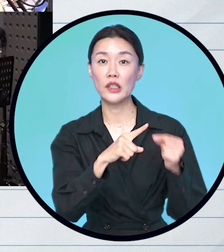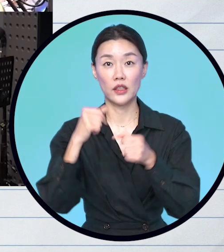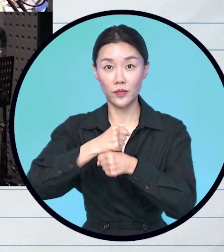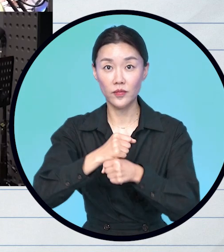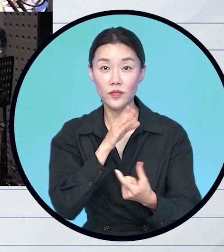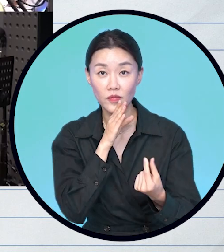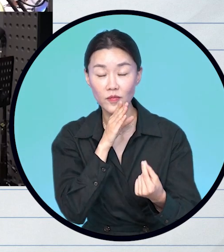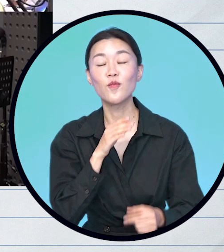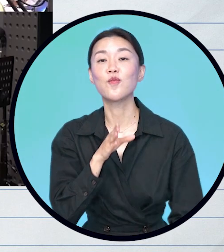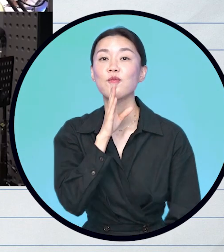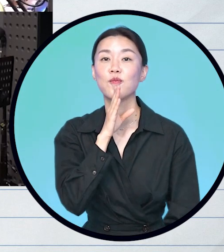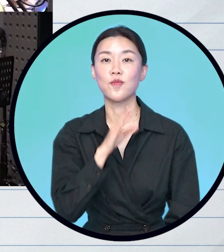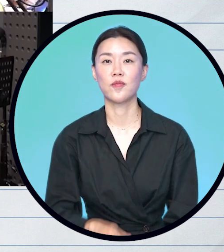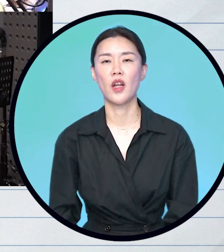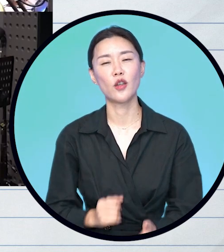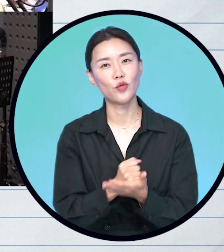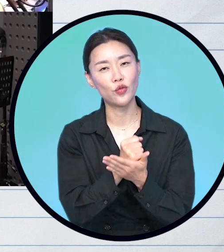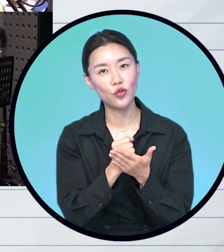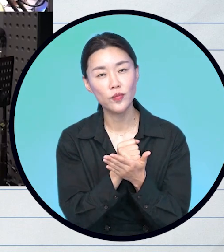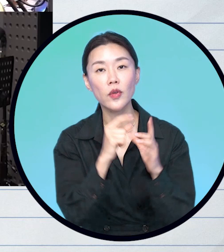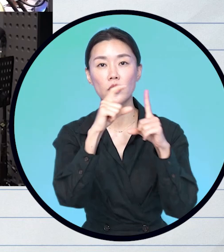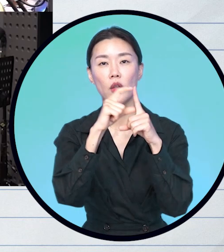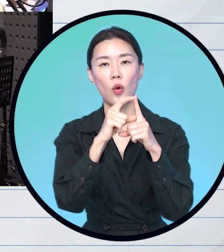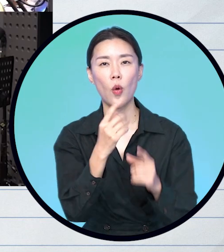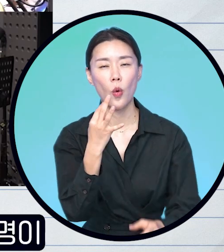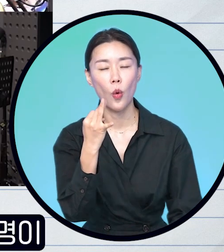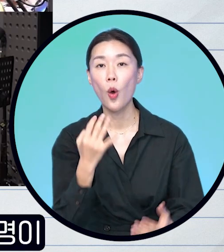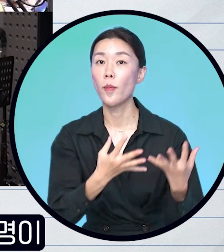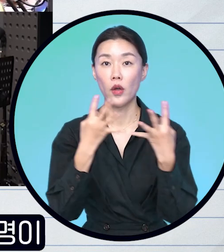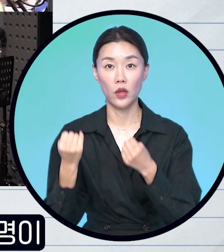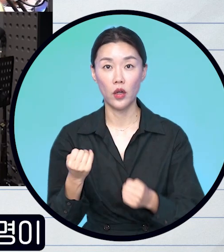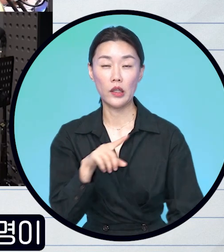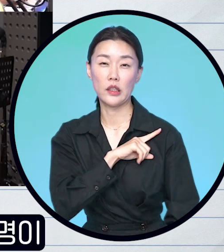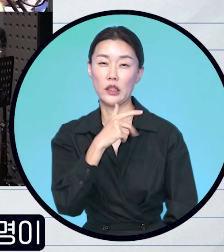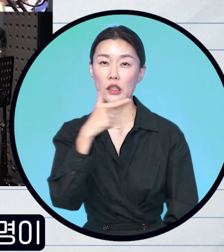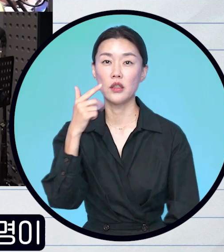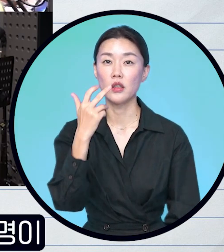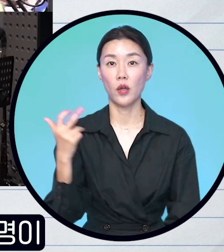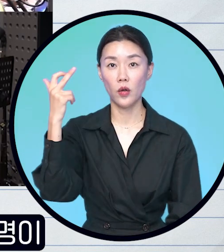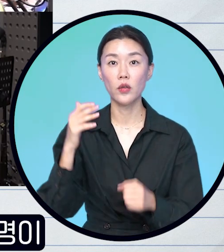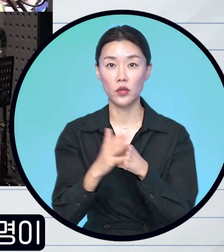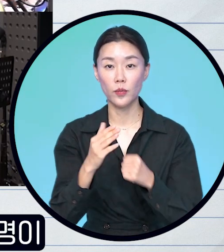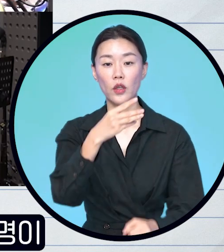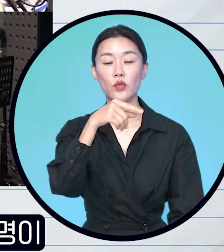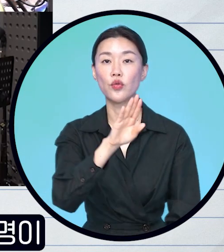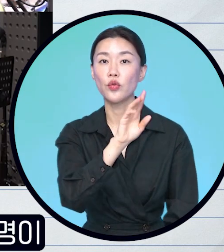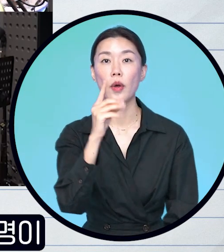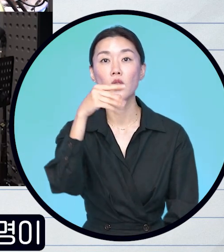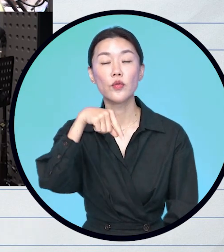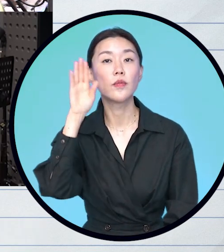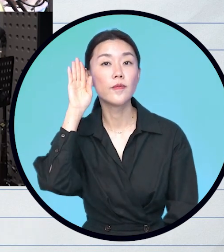하셨어요. 맞습니다. 운명이라는 단어가 참 많이 나오던데 맏형으로서 우리 투모로우바이투게더의